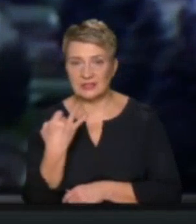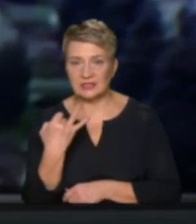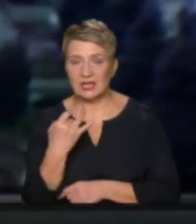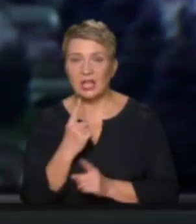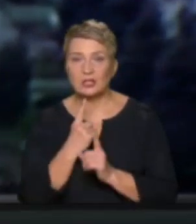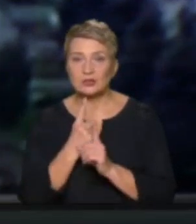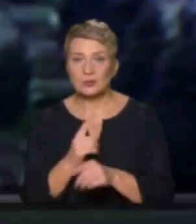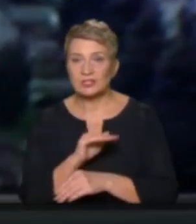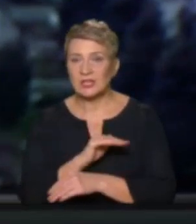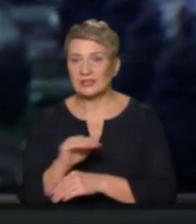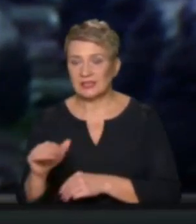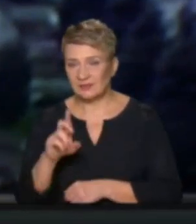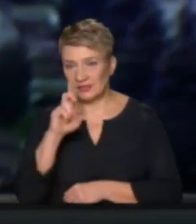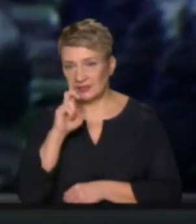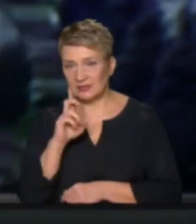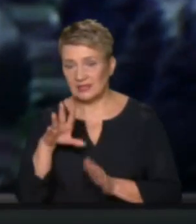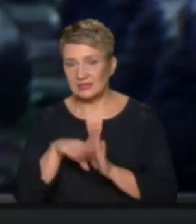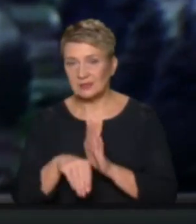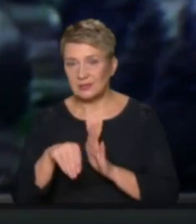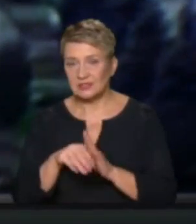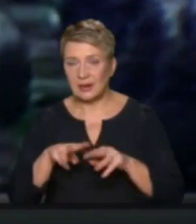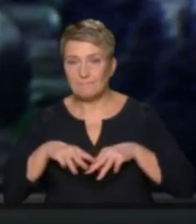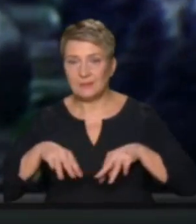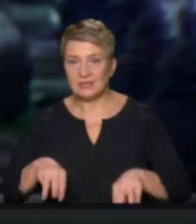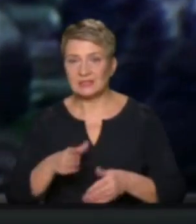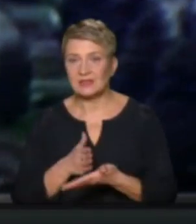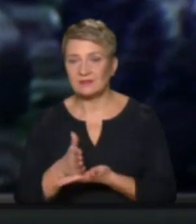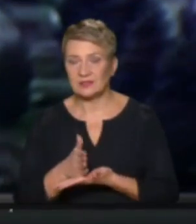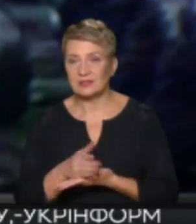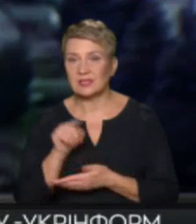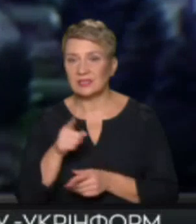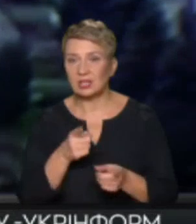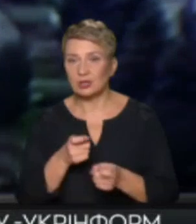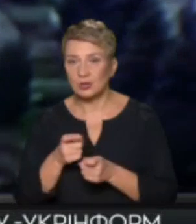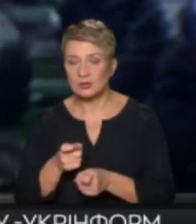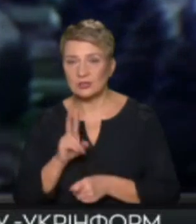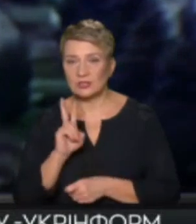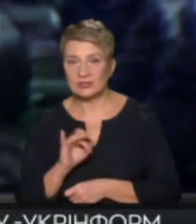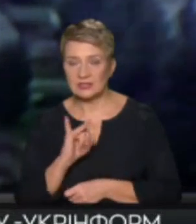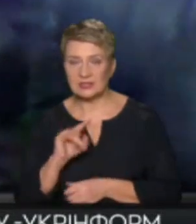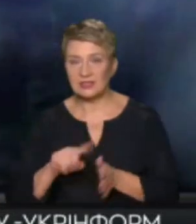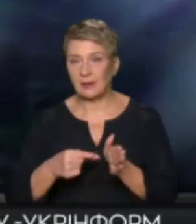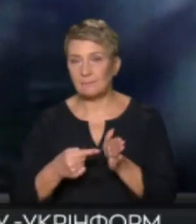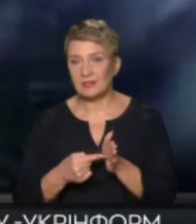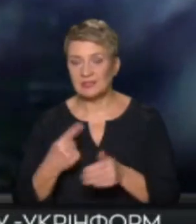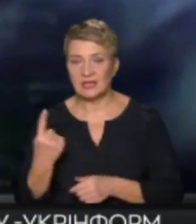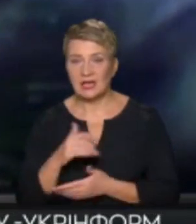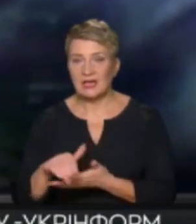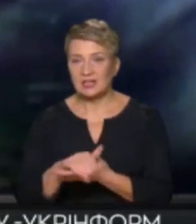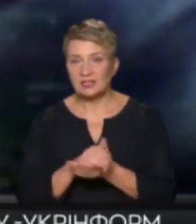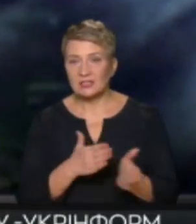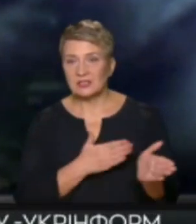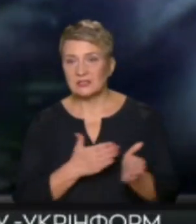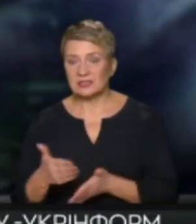яка запроваджується Міністерством ветеранів, і до якої Київ долучений як одне із міст, як в єдину систему